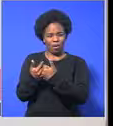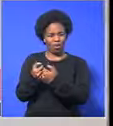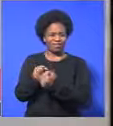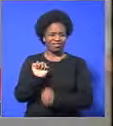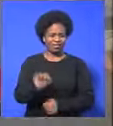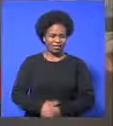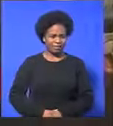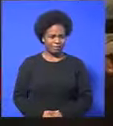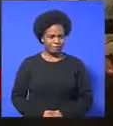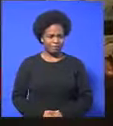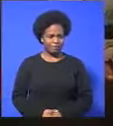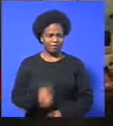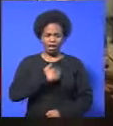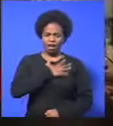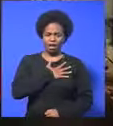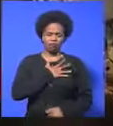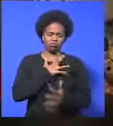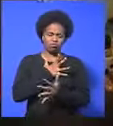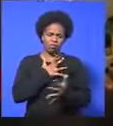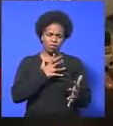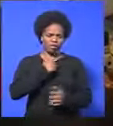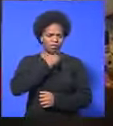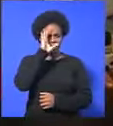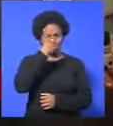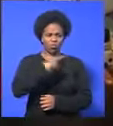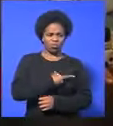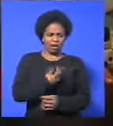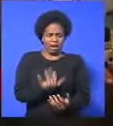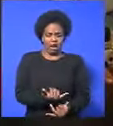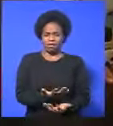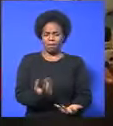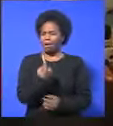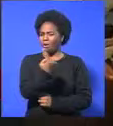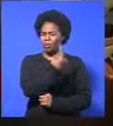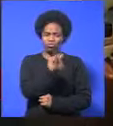manier. Ek is baie lief vir haar, ek sal nooit vergeet van haar nie.